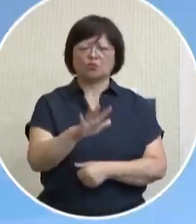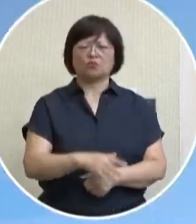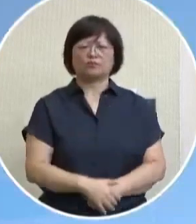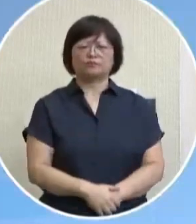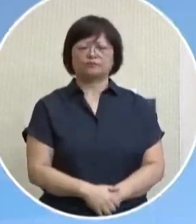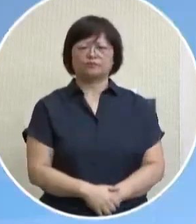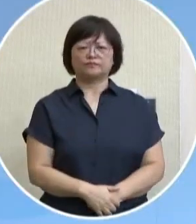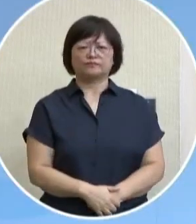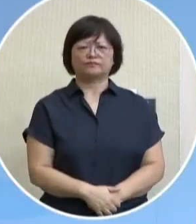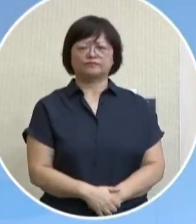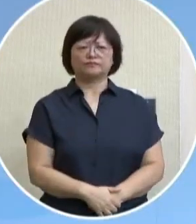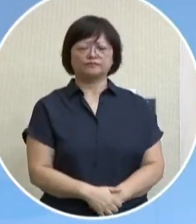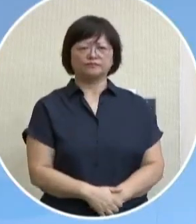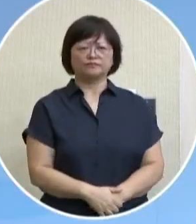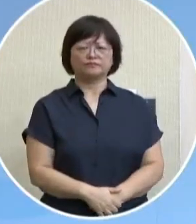果